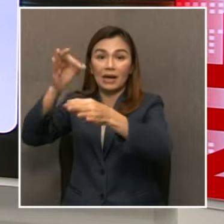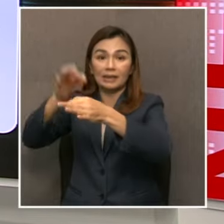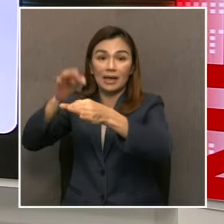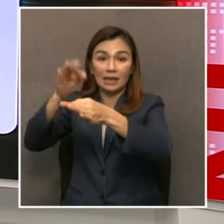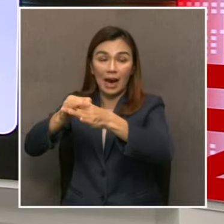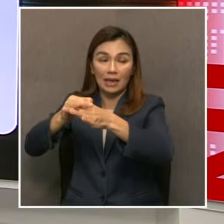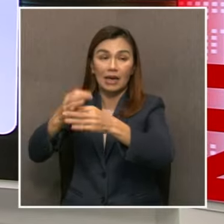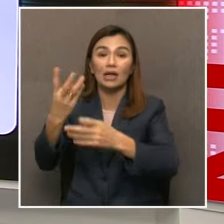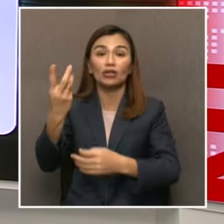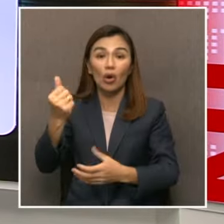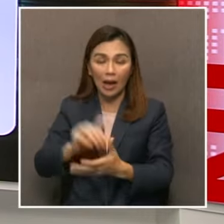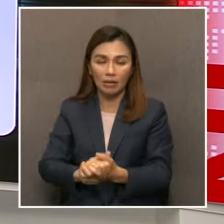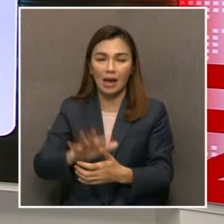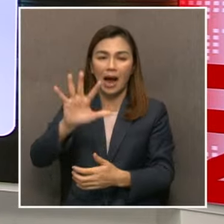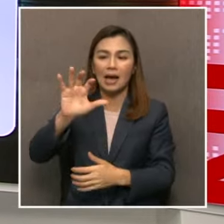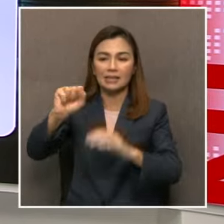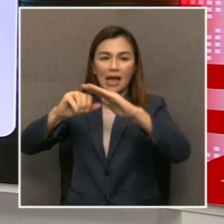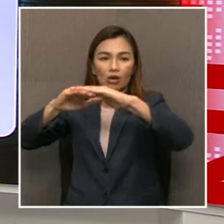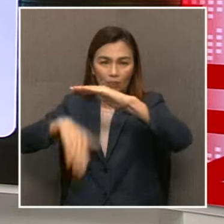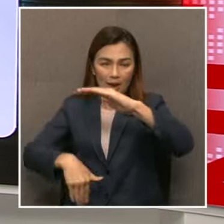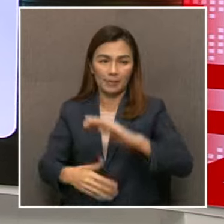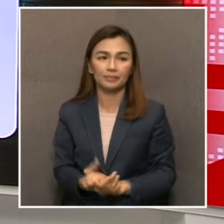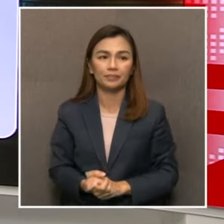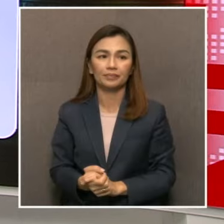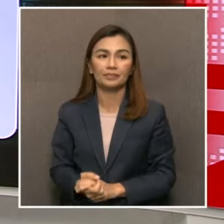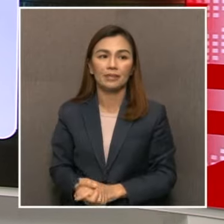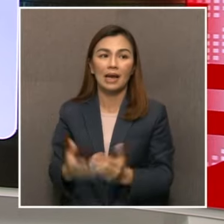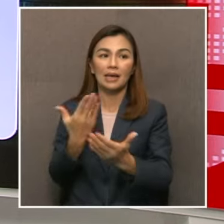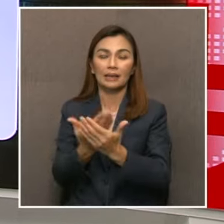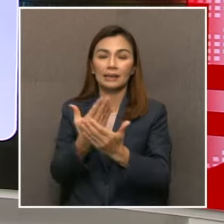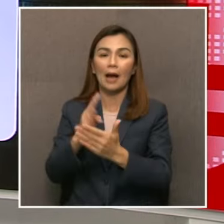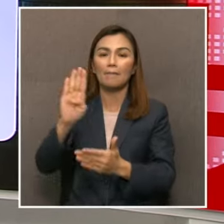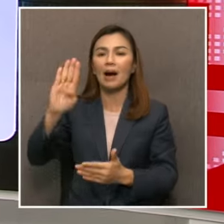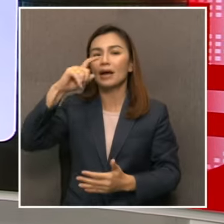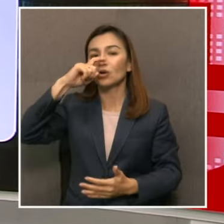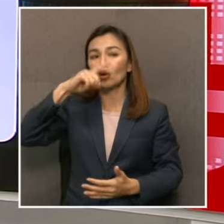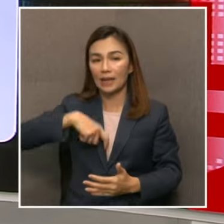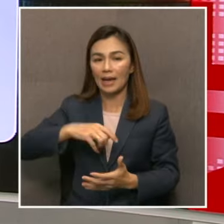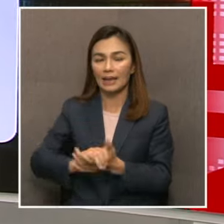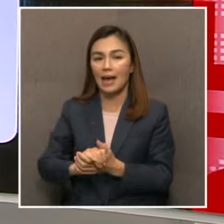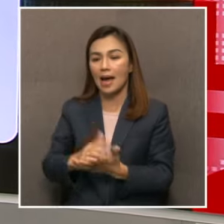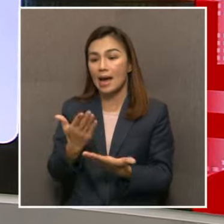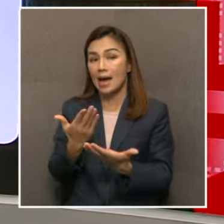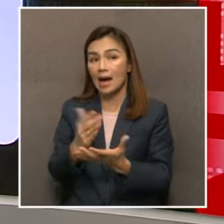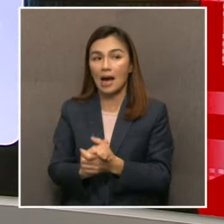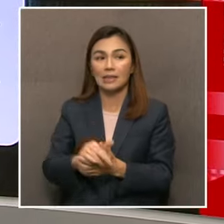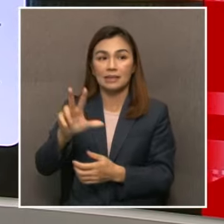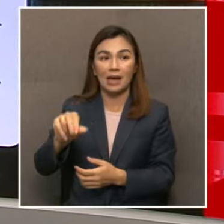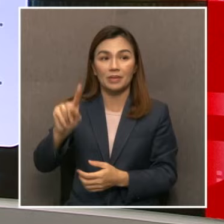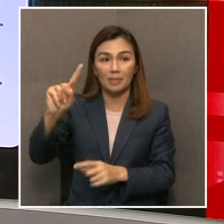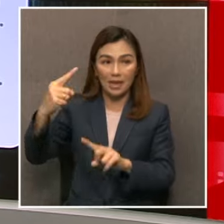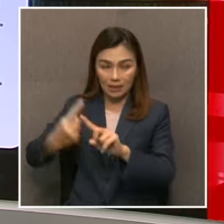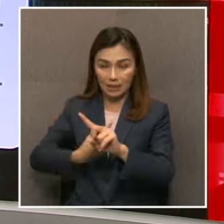การเงินเฉพาะกิจไม่เกิน 500,000 บาทนะครับสกุลเงินบาทเท่านั้นไม่รวมเงินฝากบัญชีร่วมณวันที่31มีนา